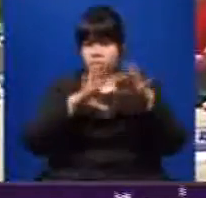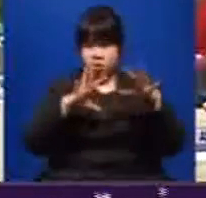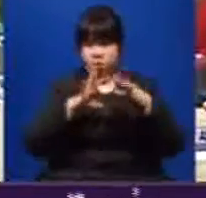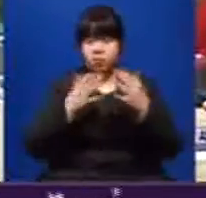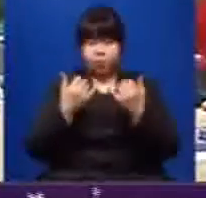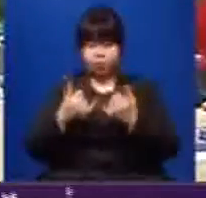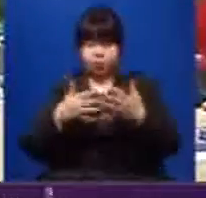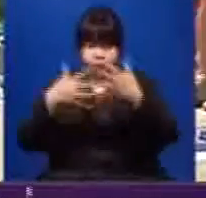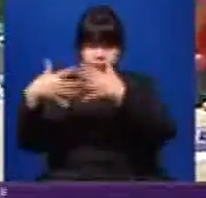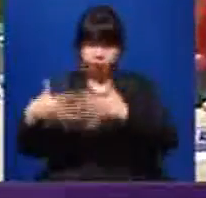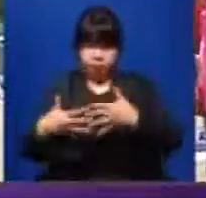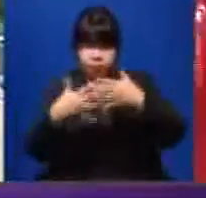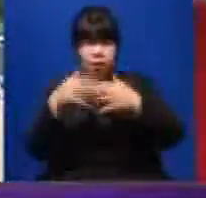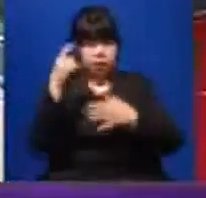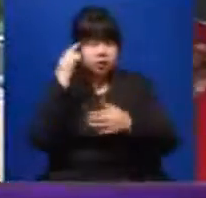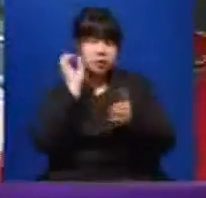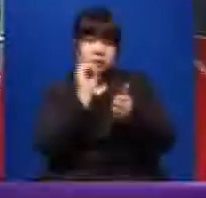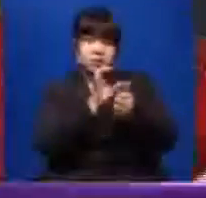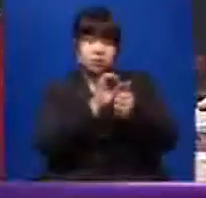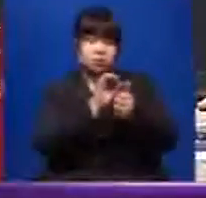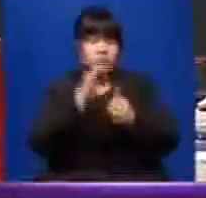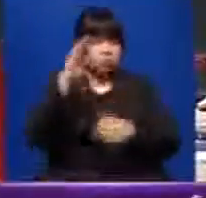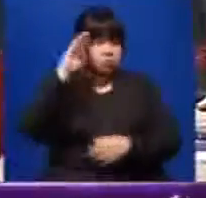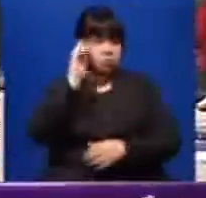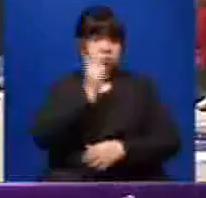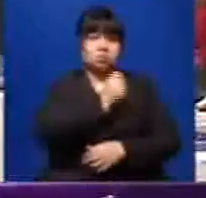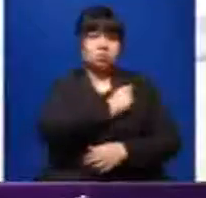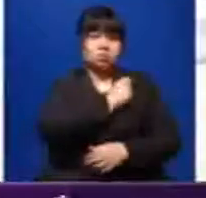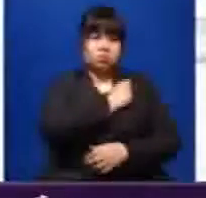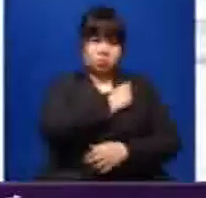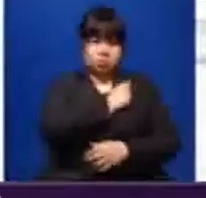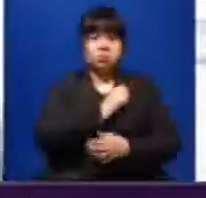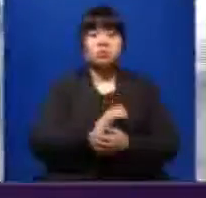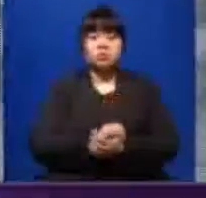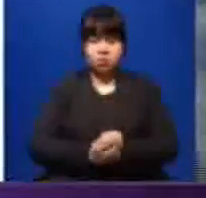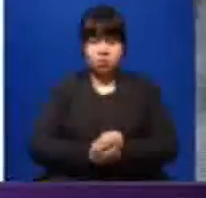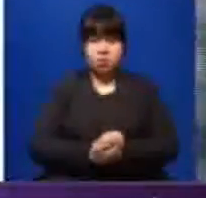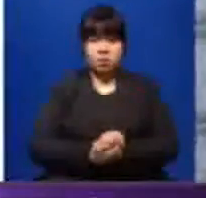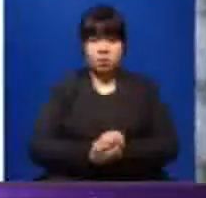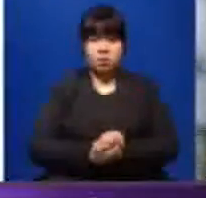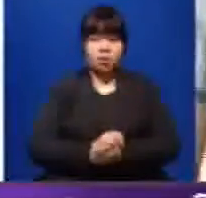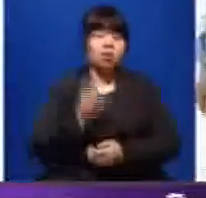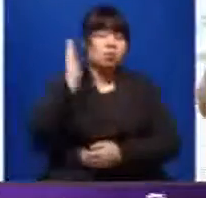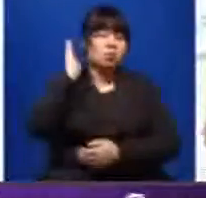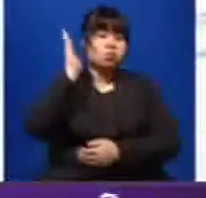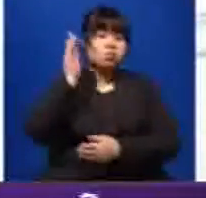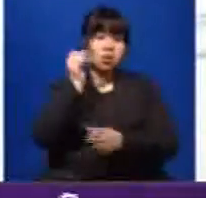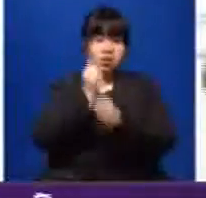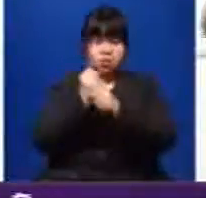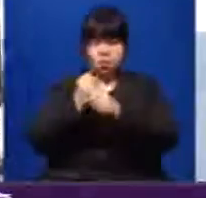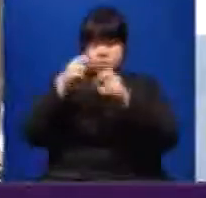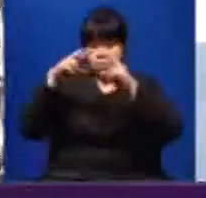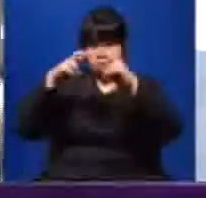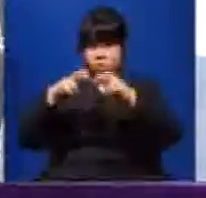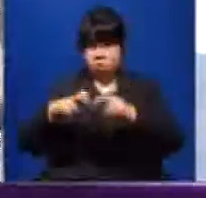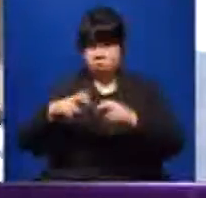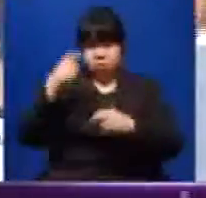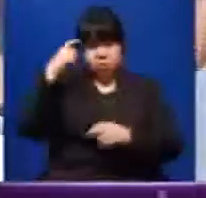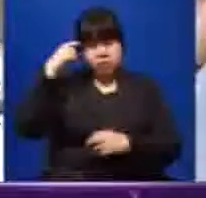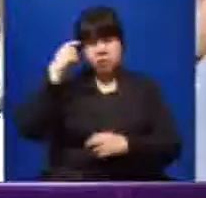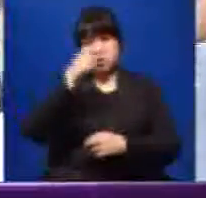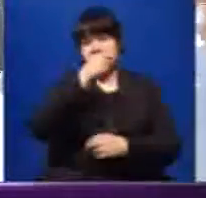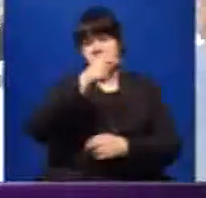สหรัฐเองก็แนะนำให้ทหารไทยนั้นอดกลั้นทางด้านนนักวิเคราะห์ของสหรัฐนะคะก็มองในด้านลบถึงการ